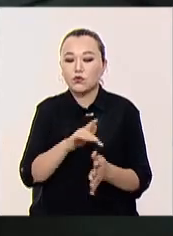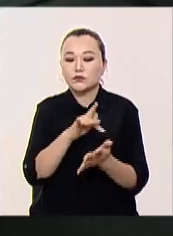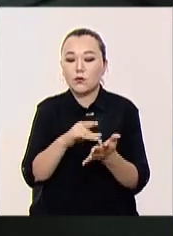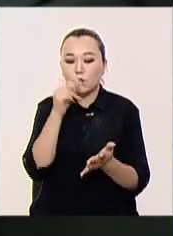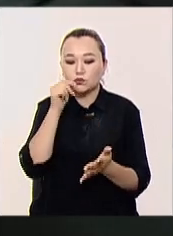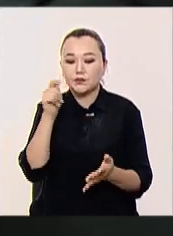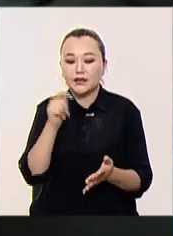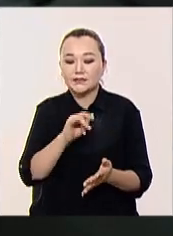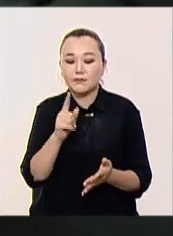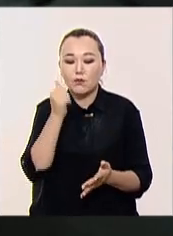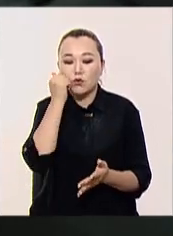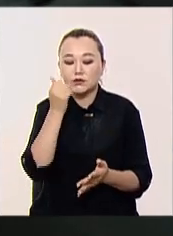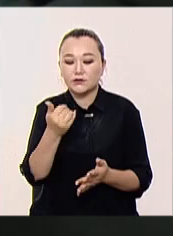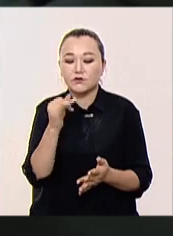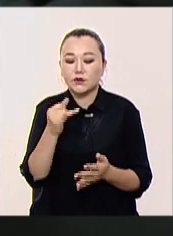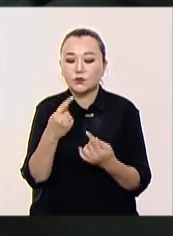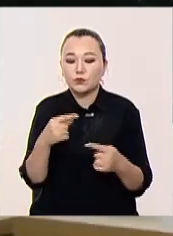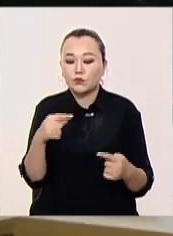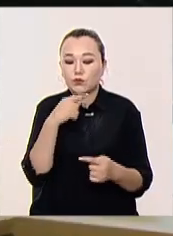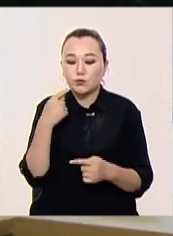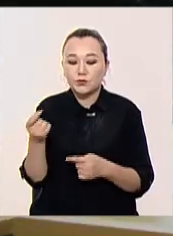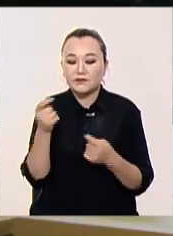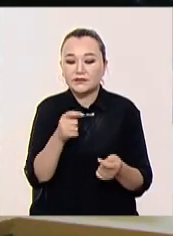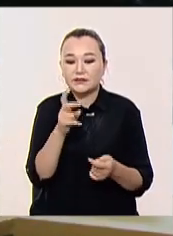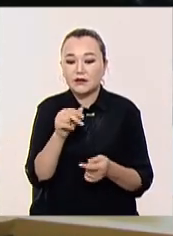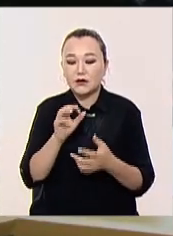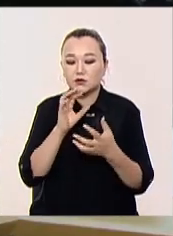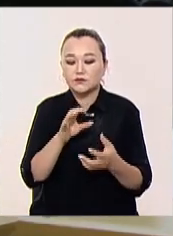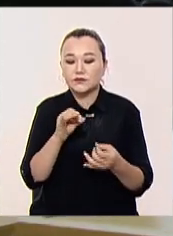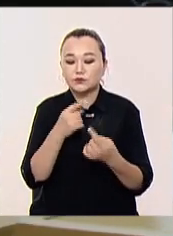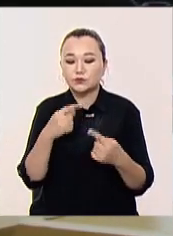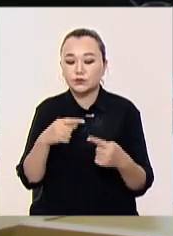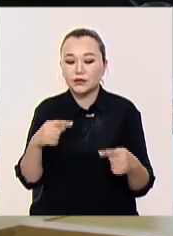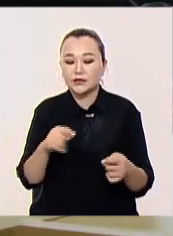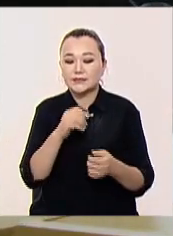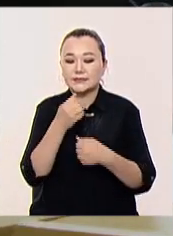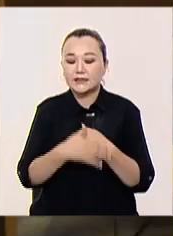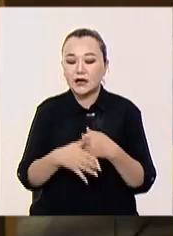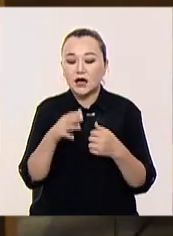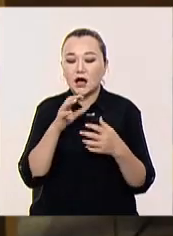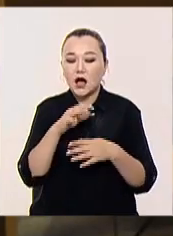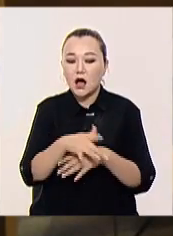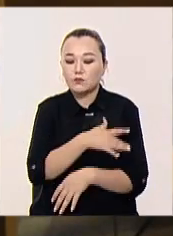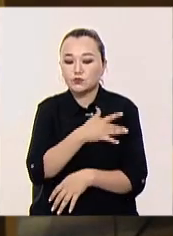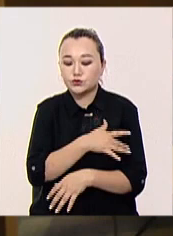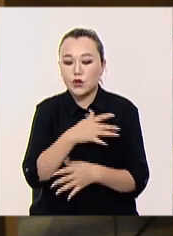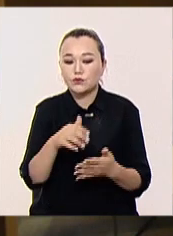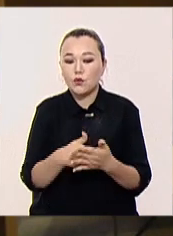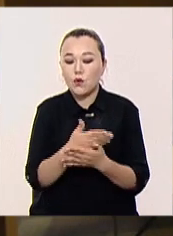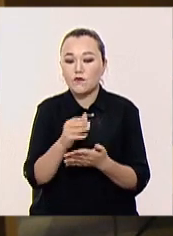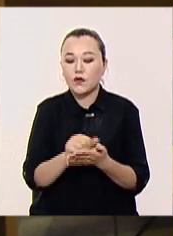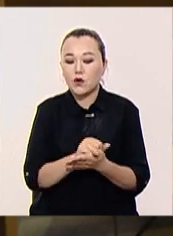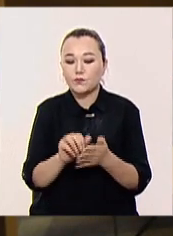приехал из Москвы. Сюда его и других россиян привезли на автобусе из других центров обслуживания. В новом документы могут получить